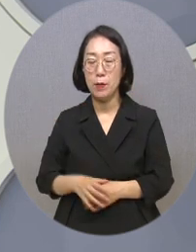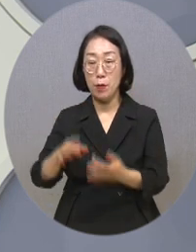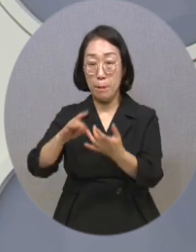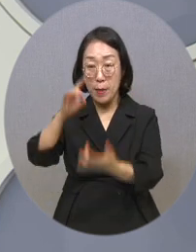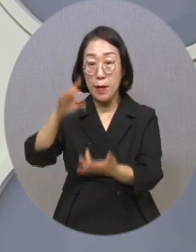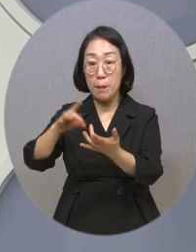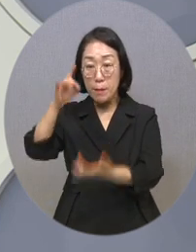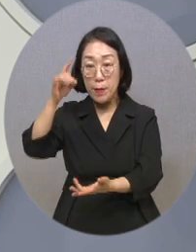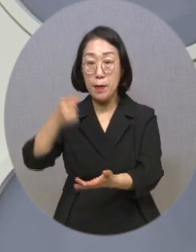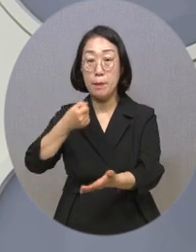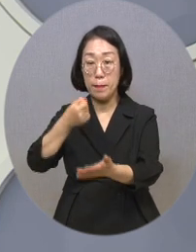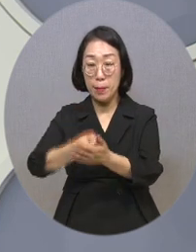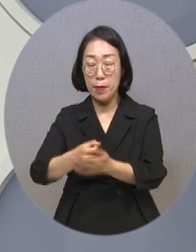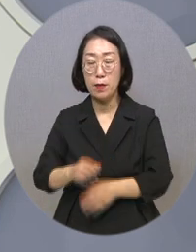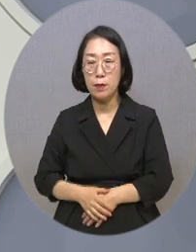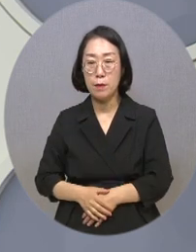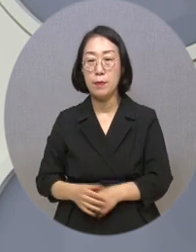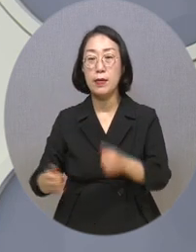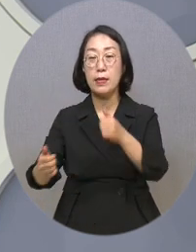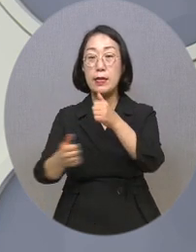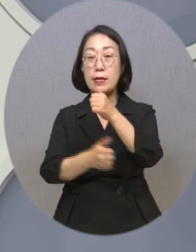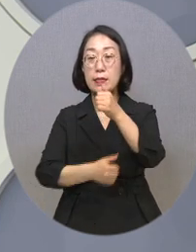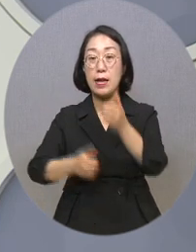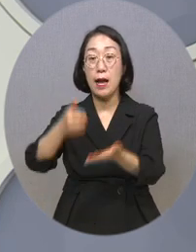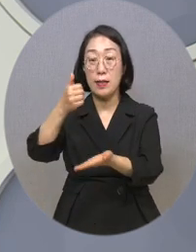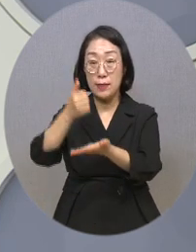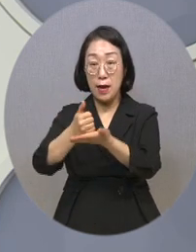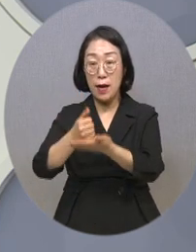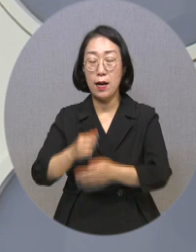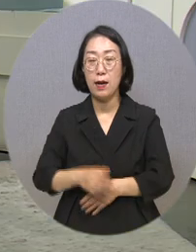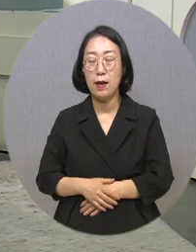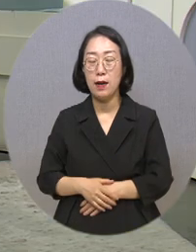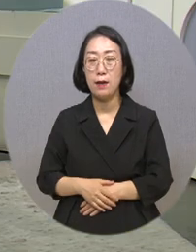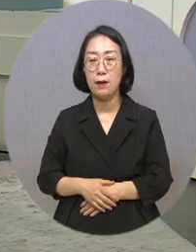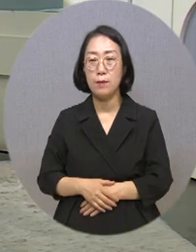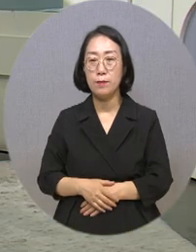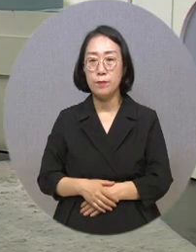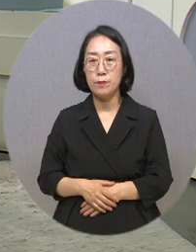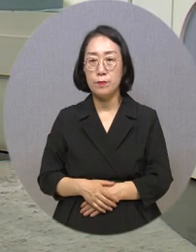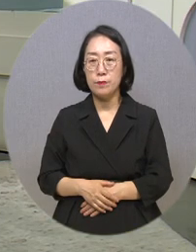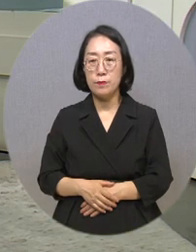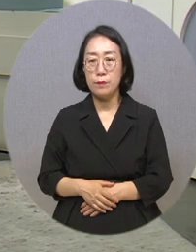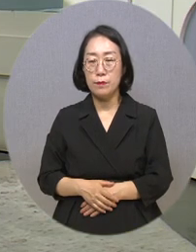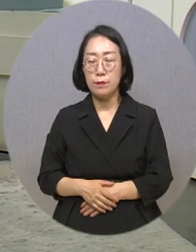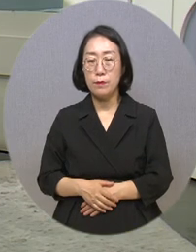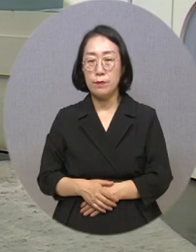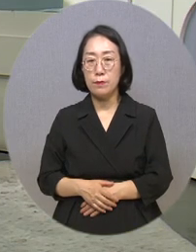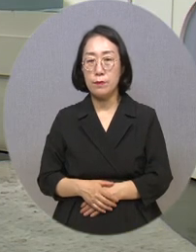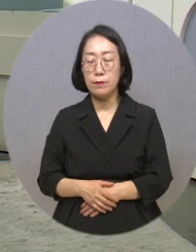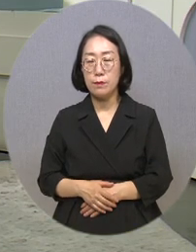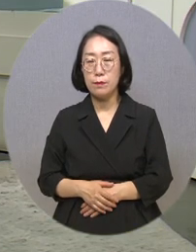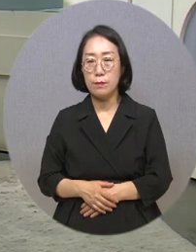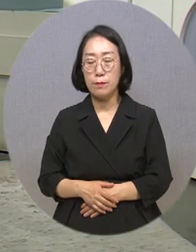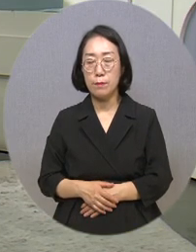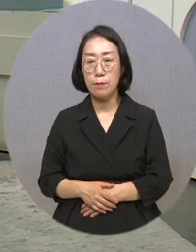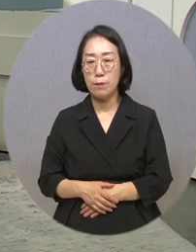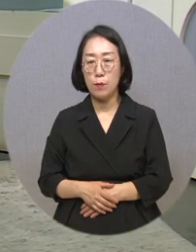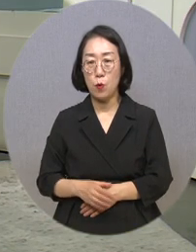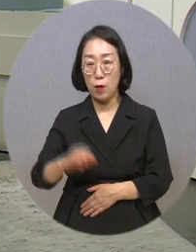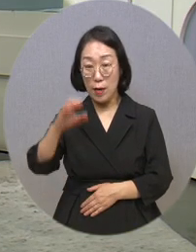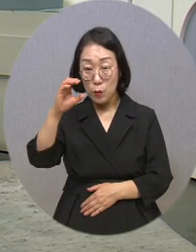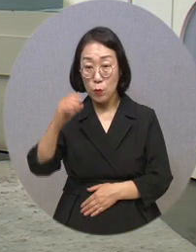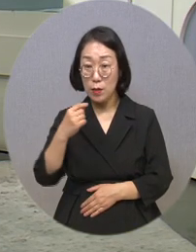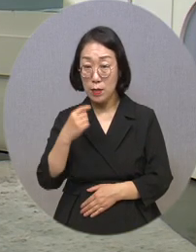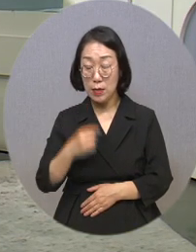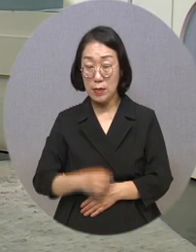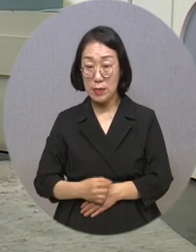주고요. 그리고 지금 이사장으로 있는 분께서는 이제 그 신부님, 수녀님들을 키우는 걸